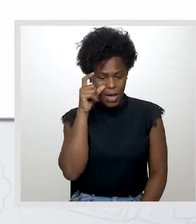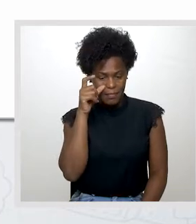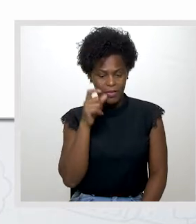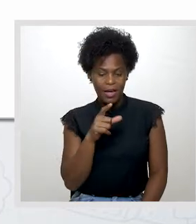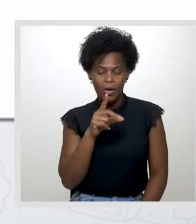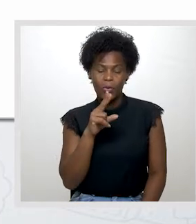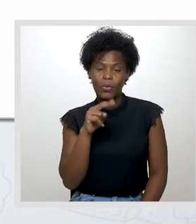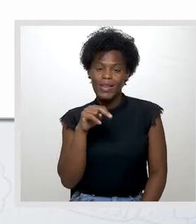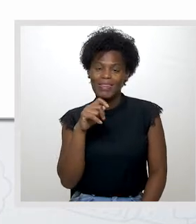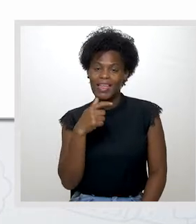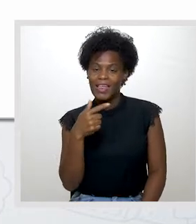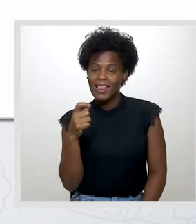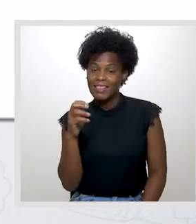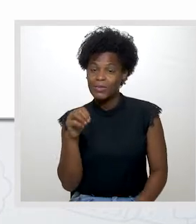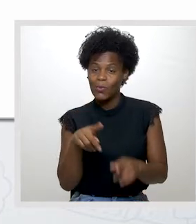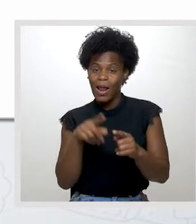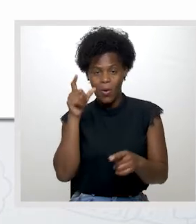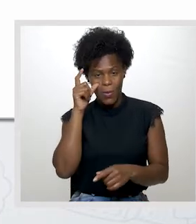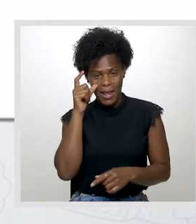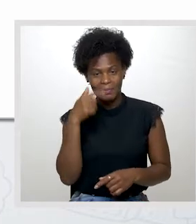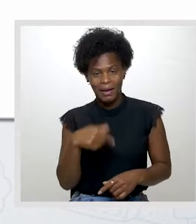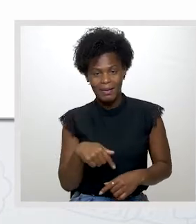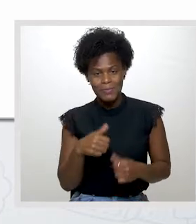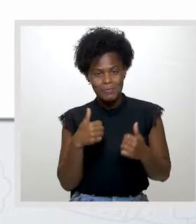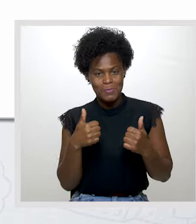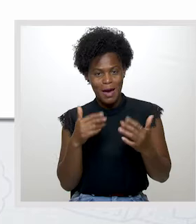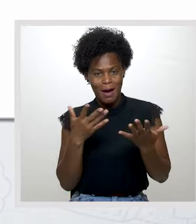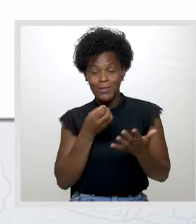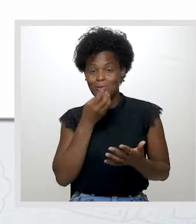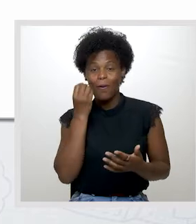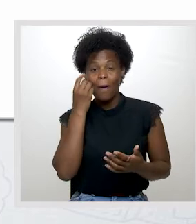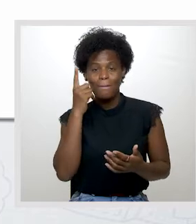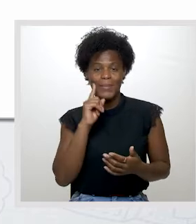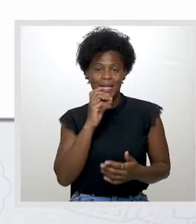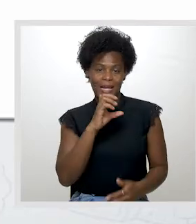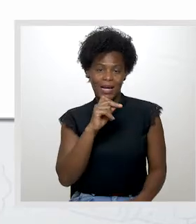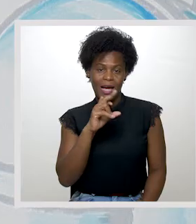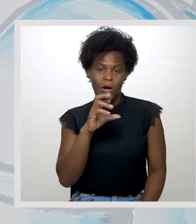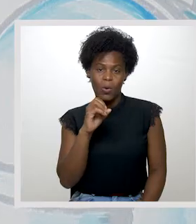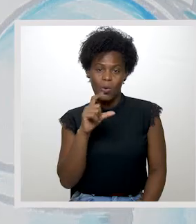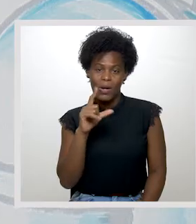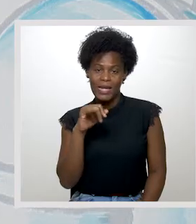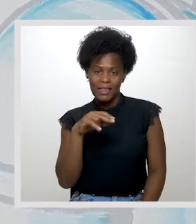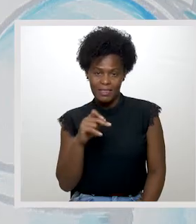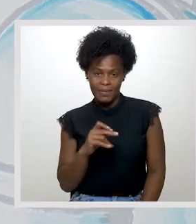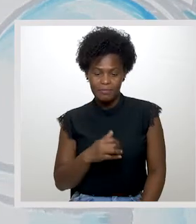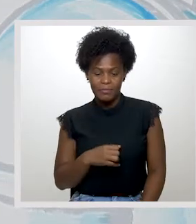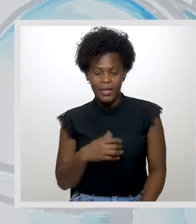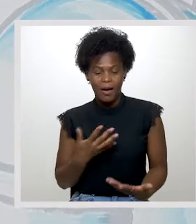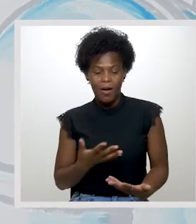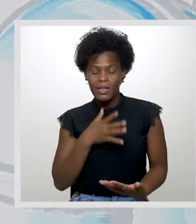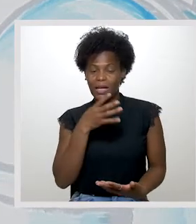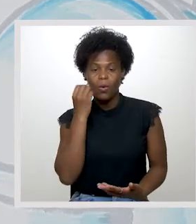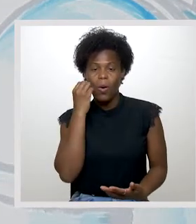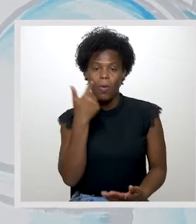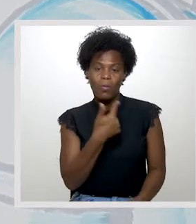des lunettes. Très bien. Voilà la description de Carolina. Maintenant, la